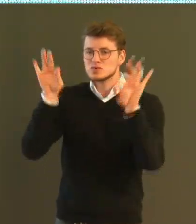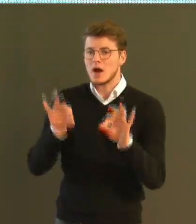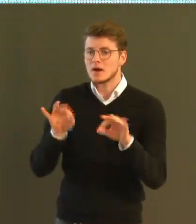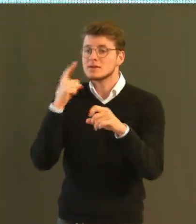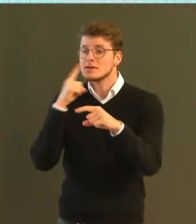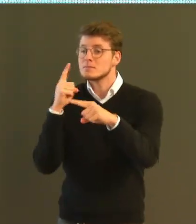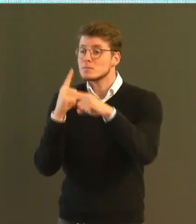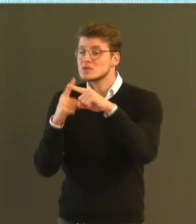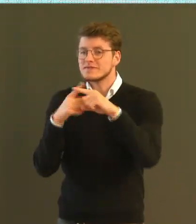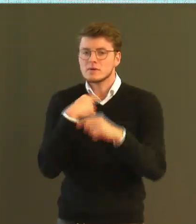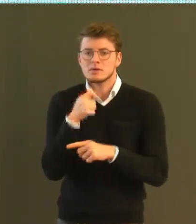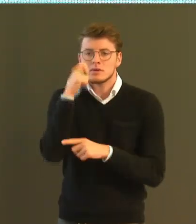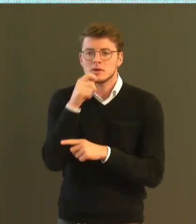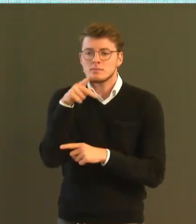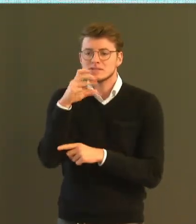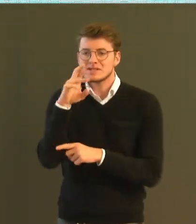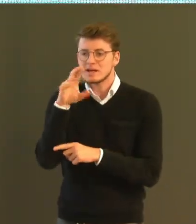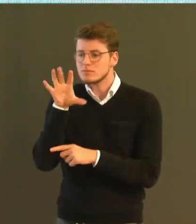marc